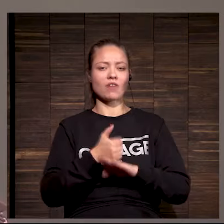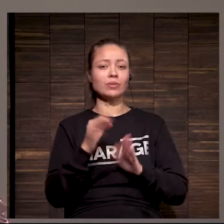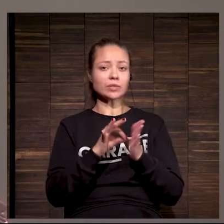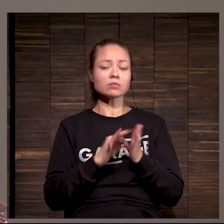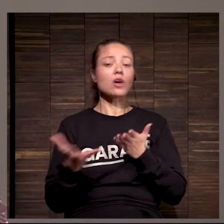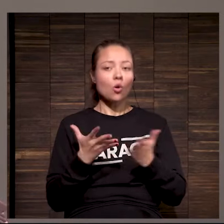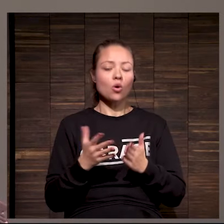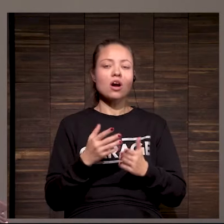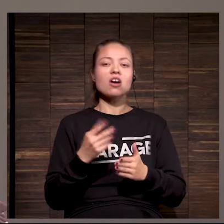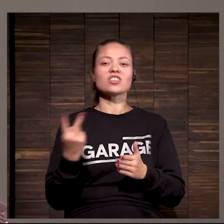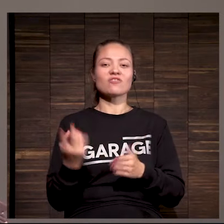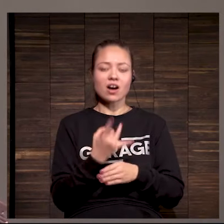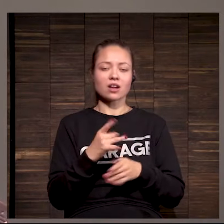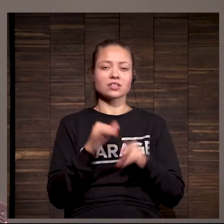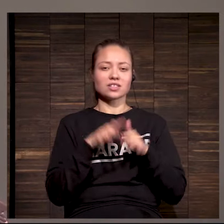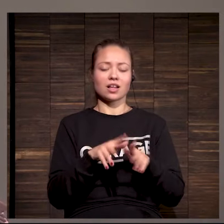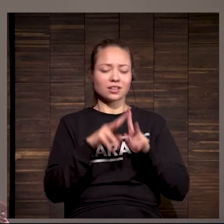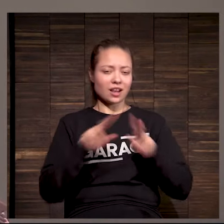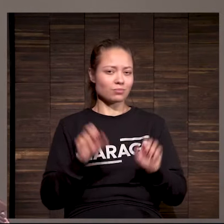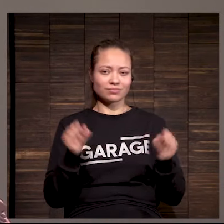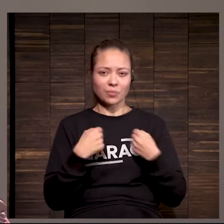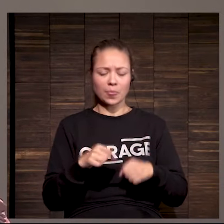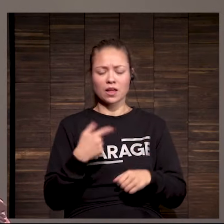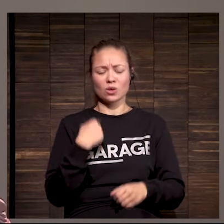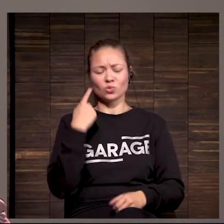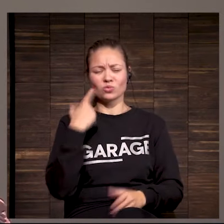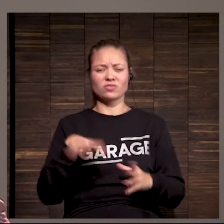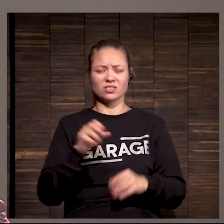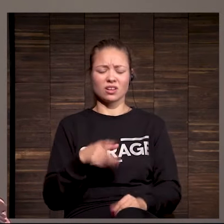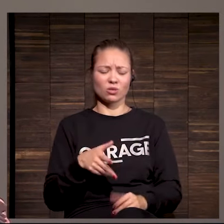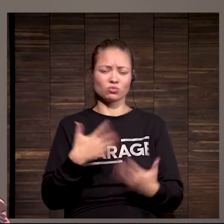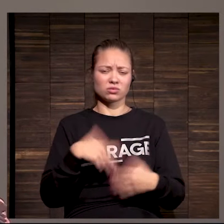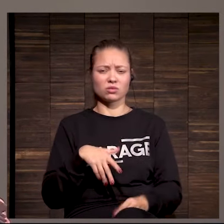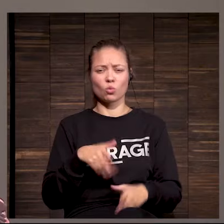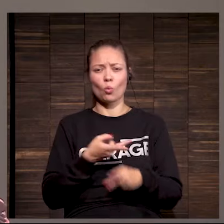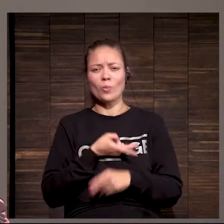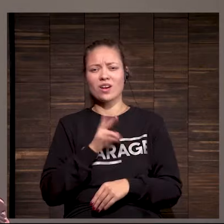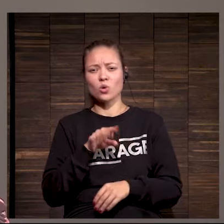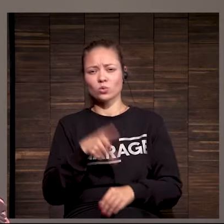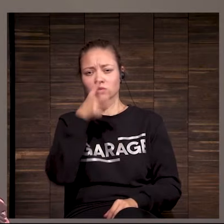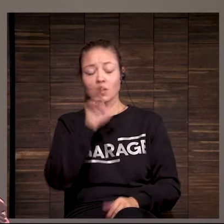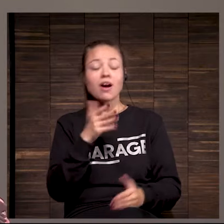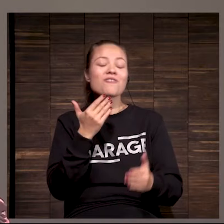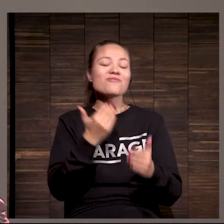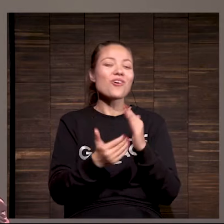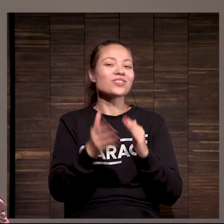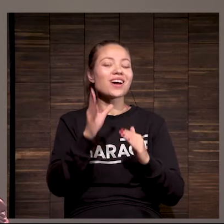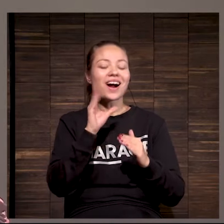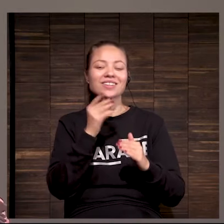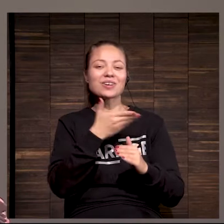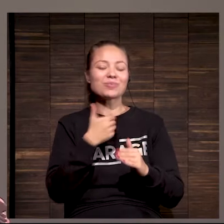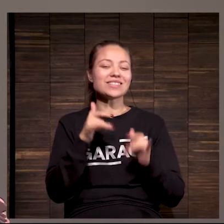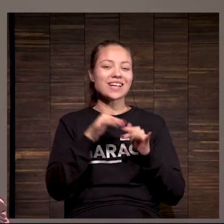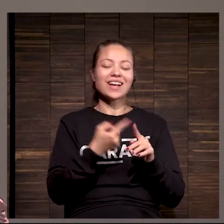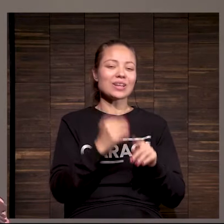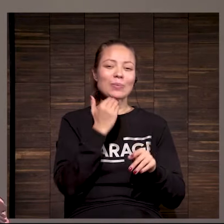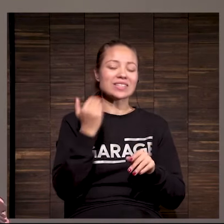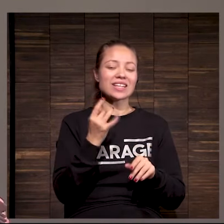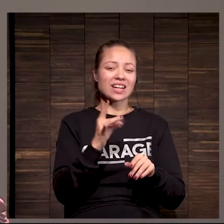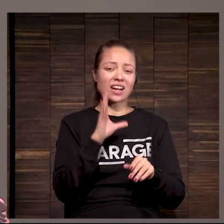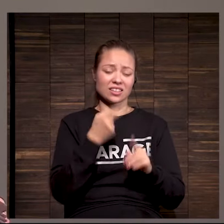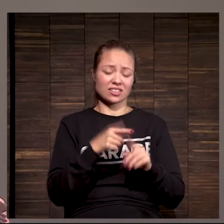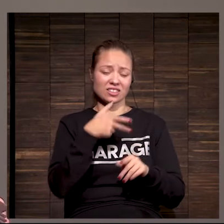потому что мне кажется все умирают от скуки когда ты будешь говорить о когда последний раз мы это делаем и мне